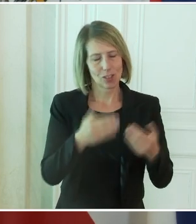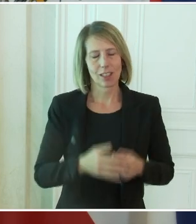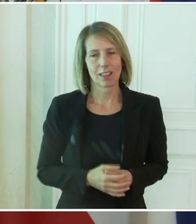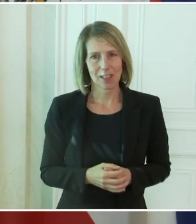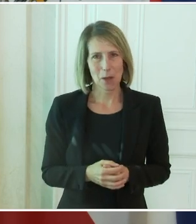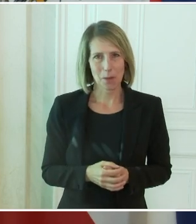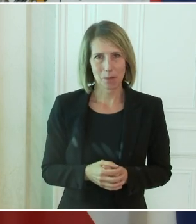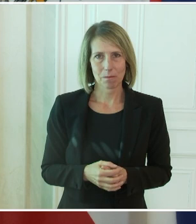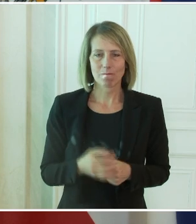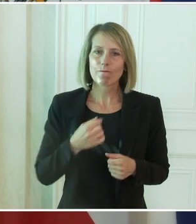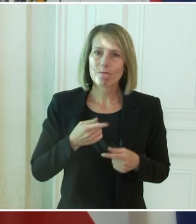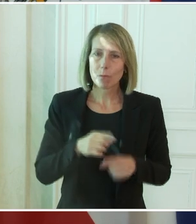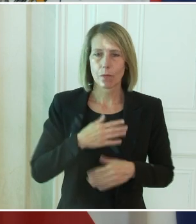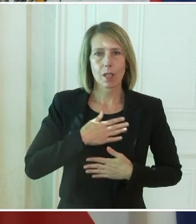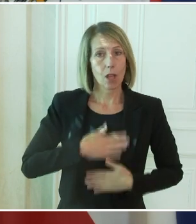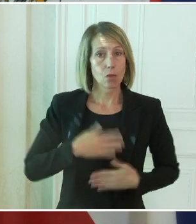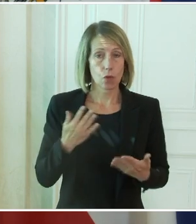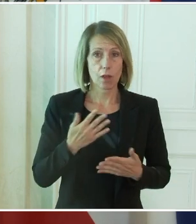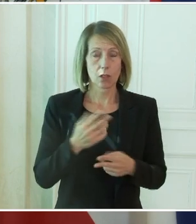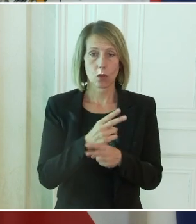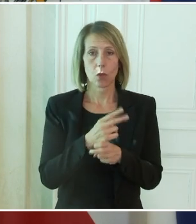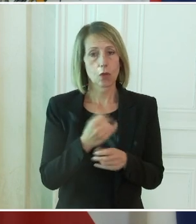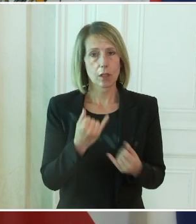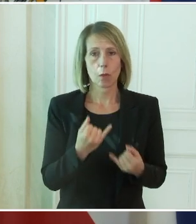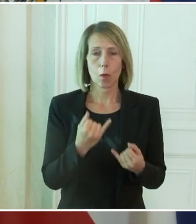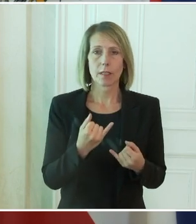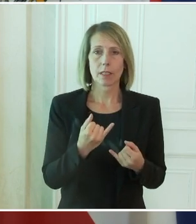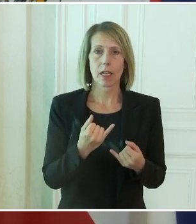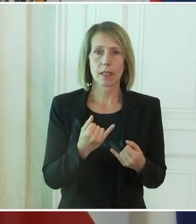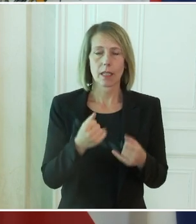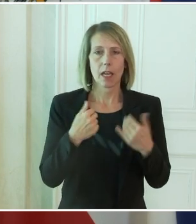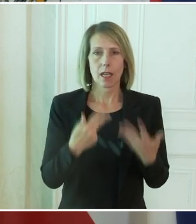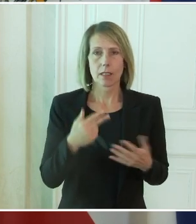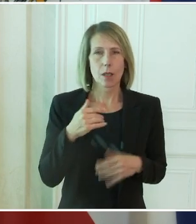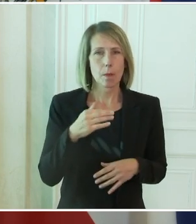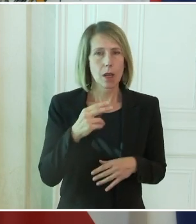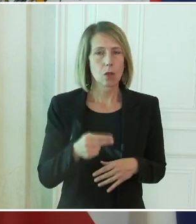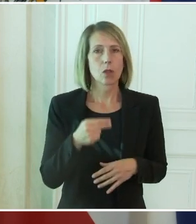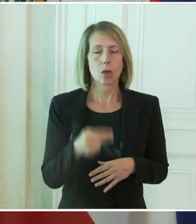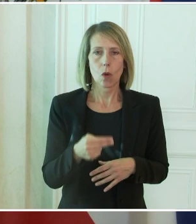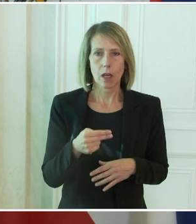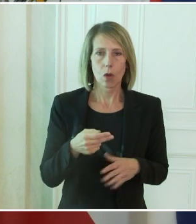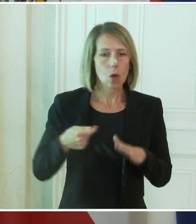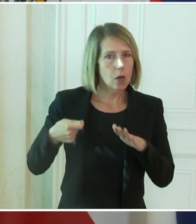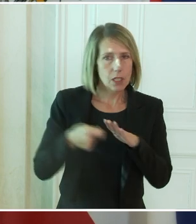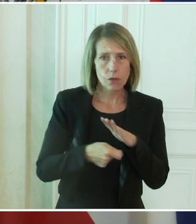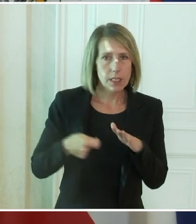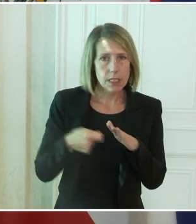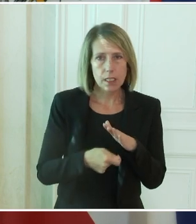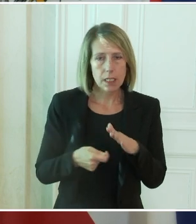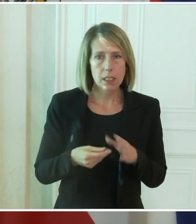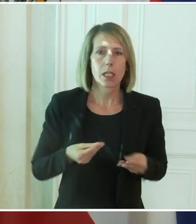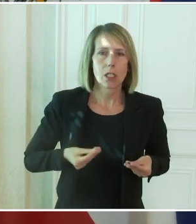Ich bin sehr froh, Ihnen auch sagen zu können, dass Österreich mittlerweile rund 80 Millionen Euro investiert hat, gespendet hat,